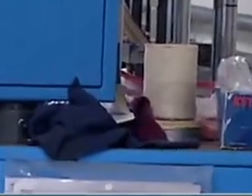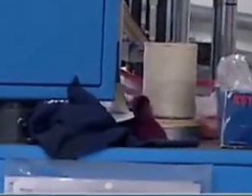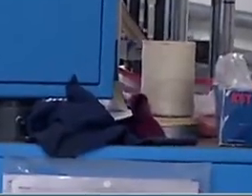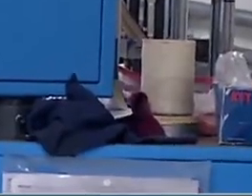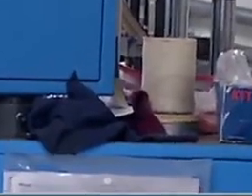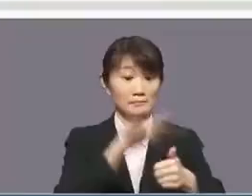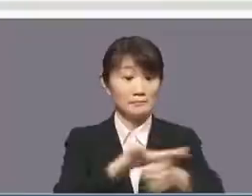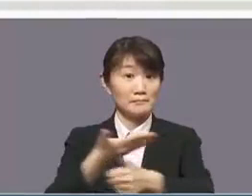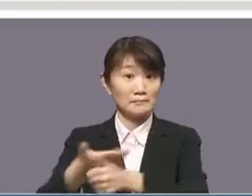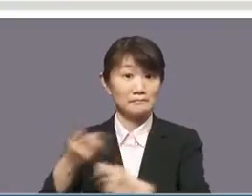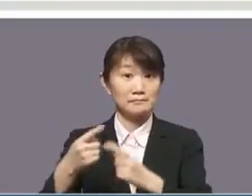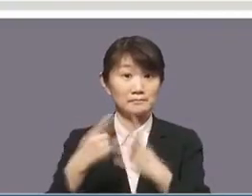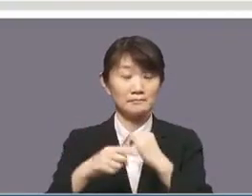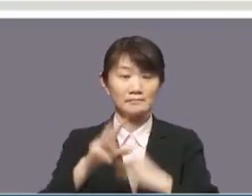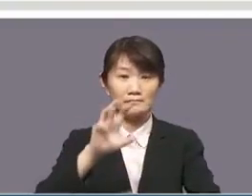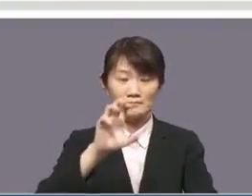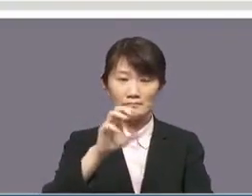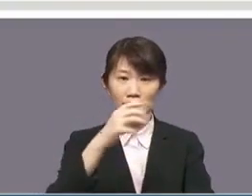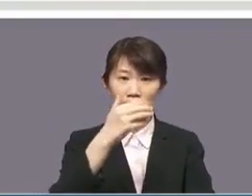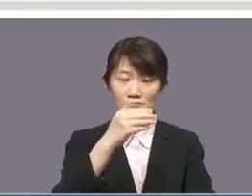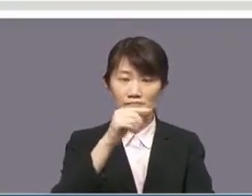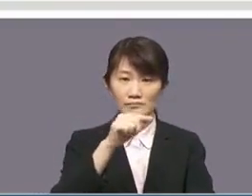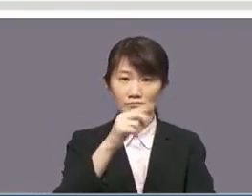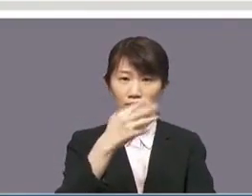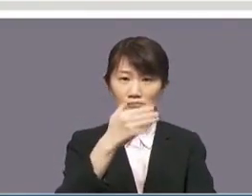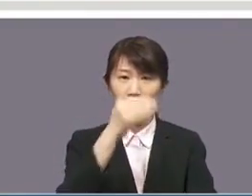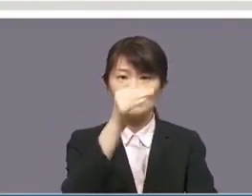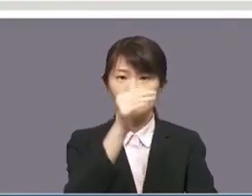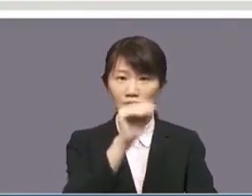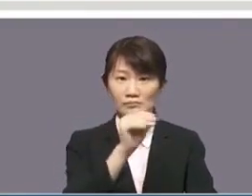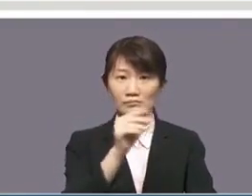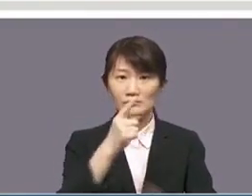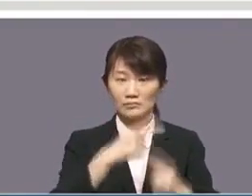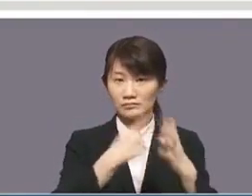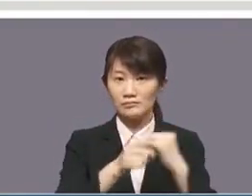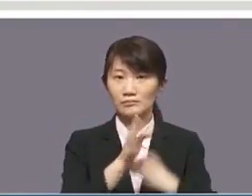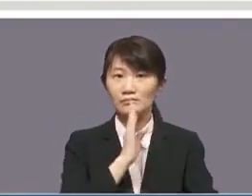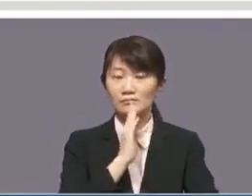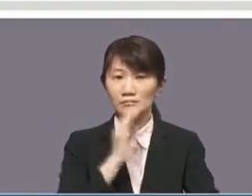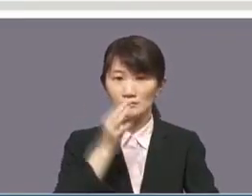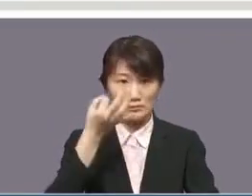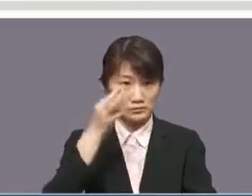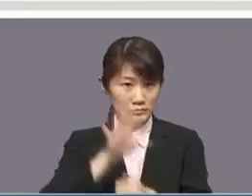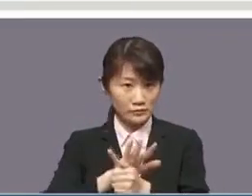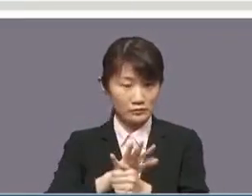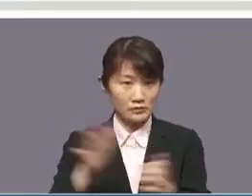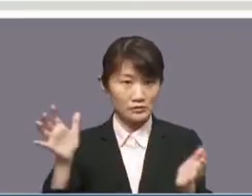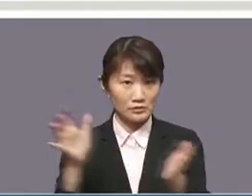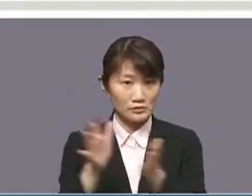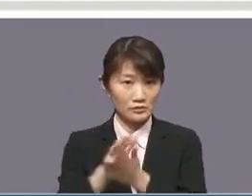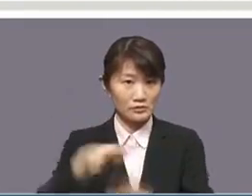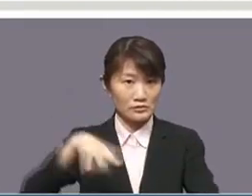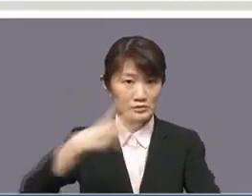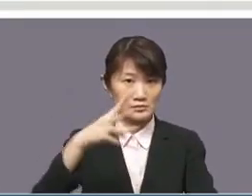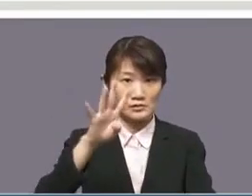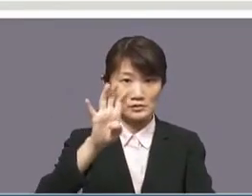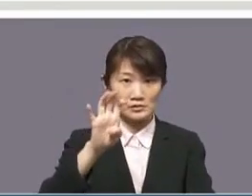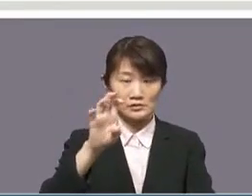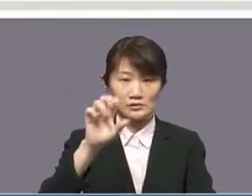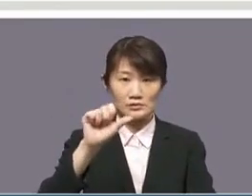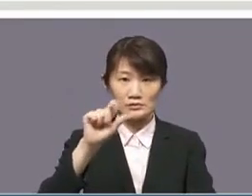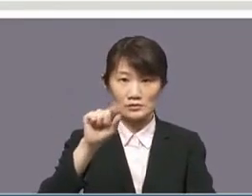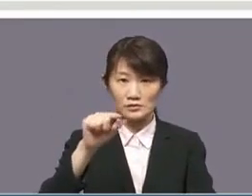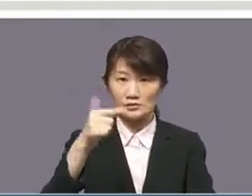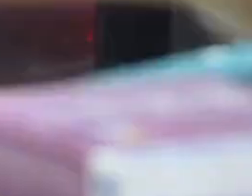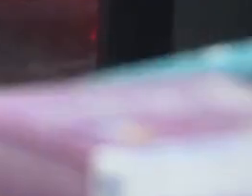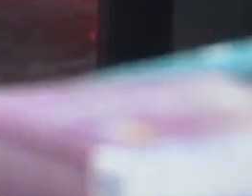一个方案，可以受惠的人数可以达到89.9万人。那整个经费，我们一共会补助